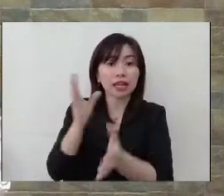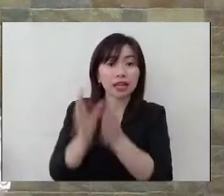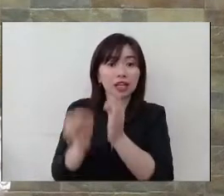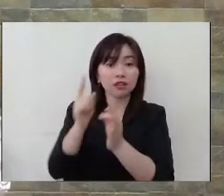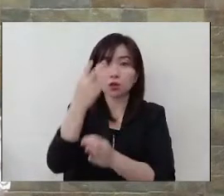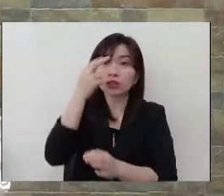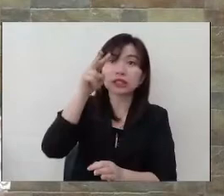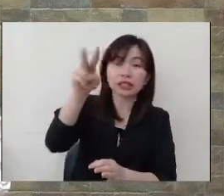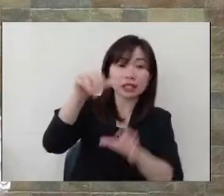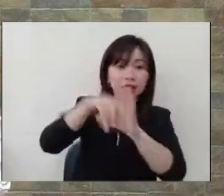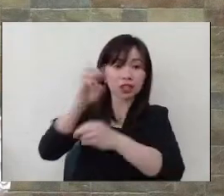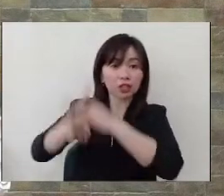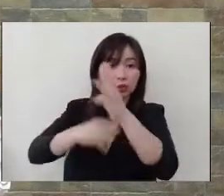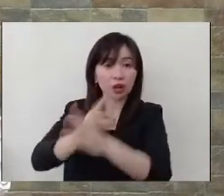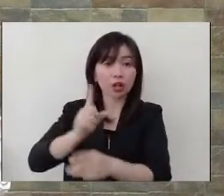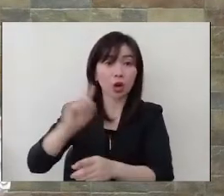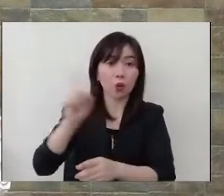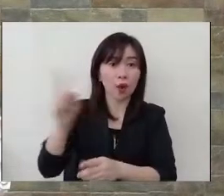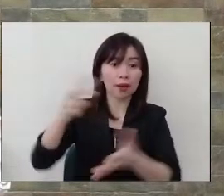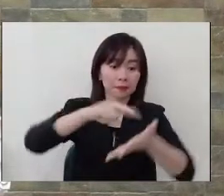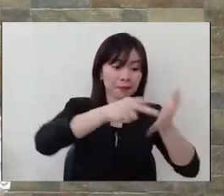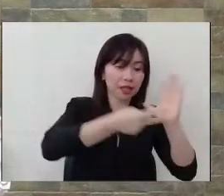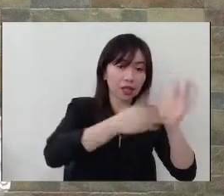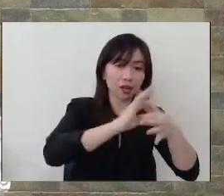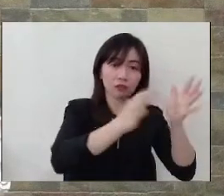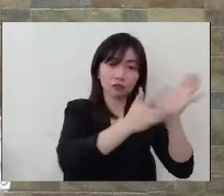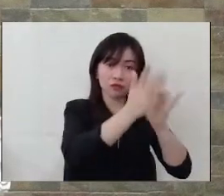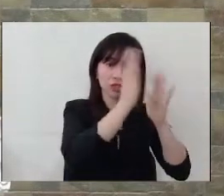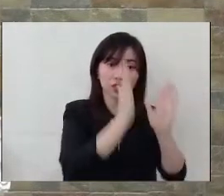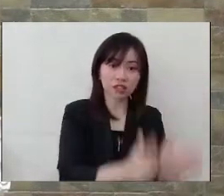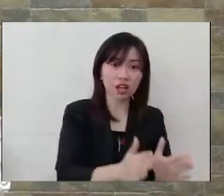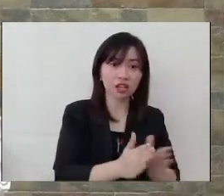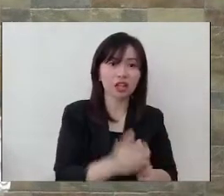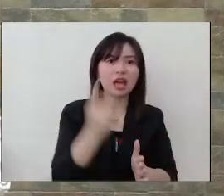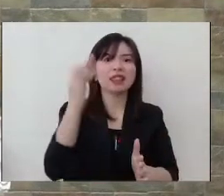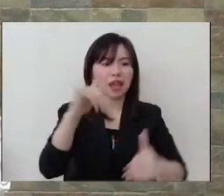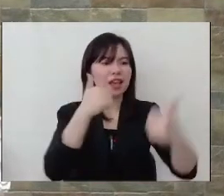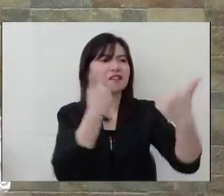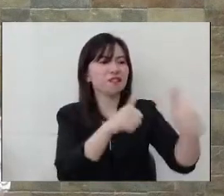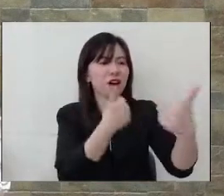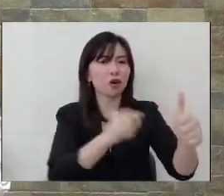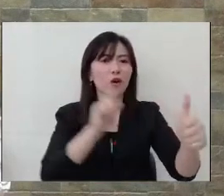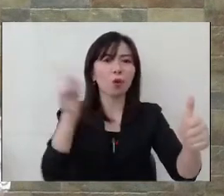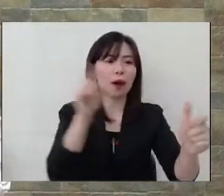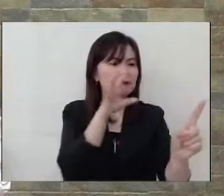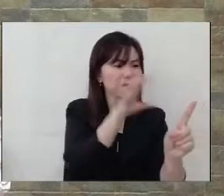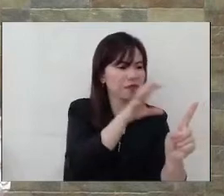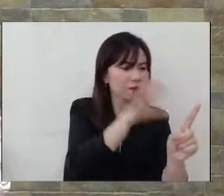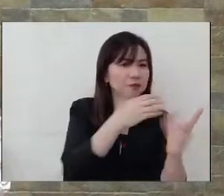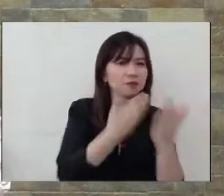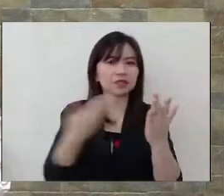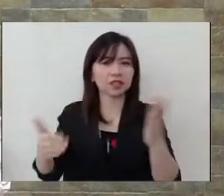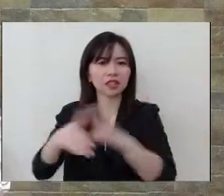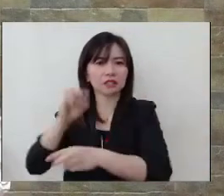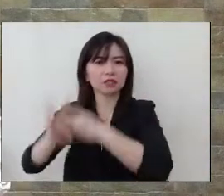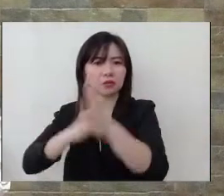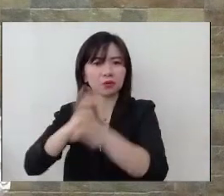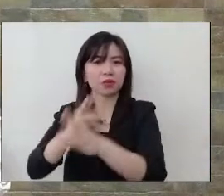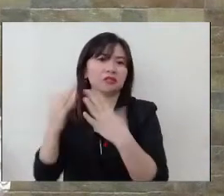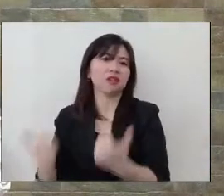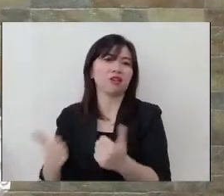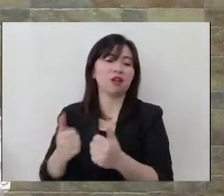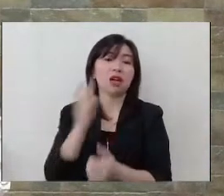ang definition nila ng Christian young people, dapat sunod ka sa uso. Kapag hindi ka sumunod sa uso ng